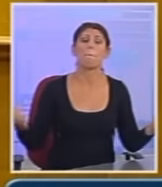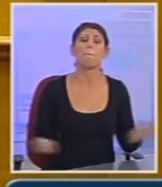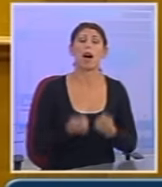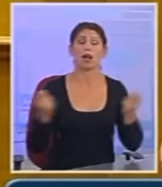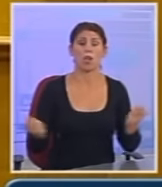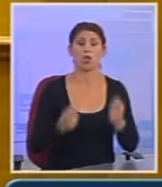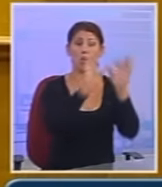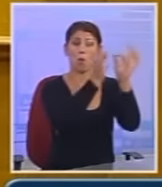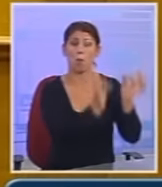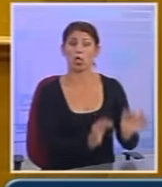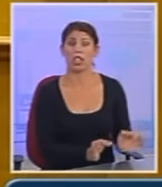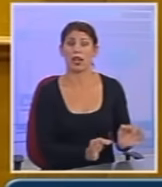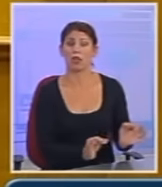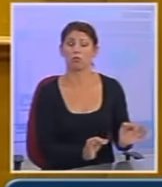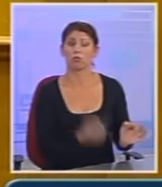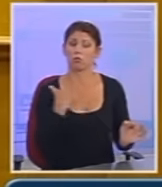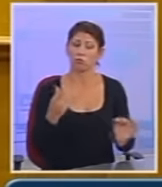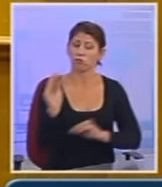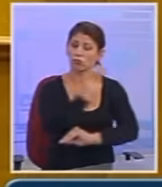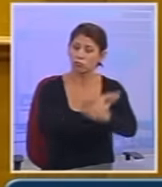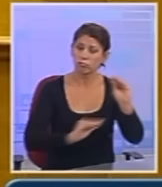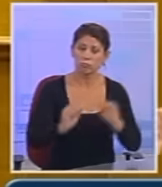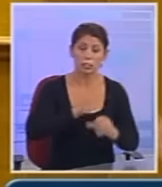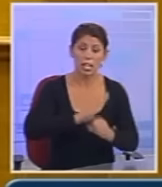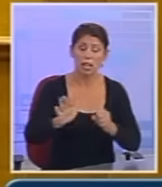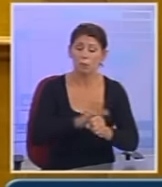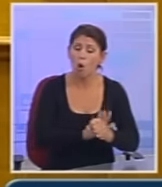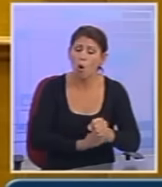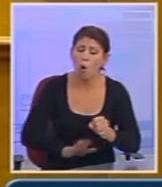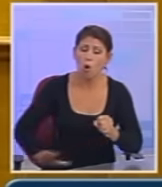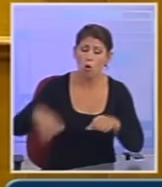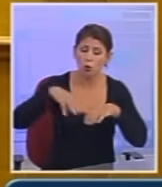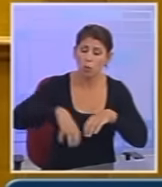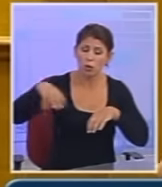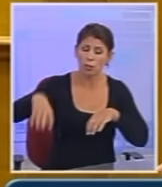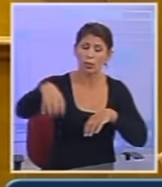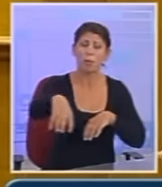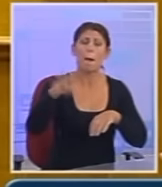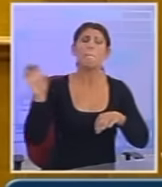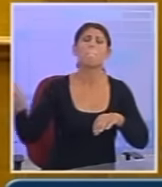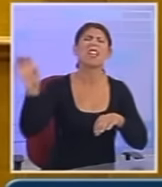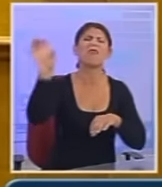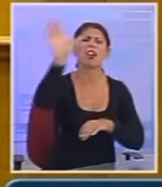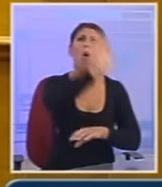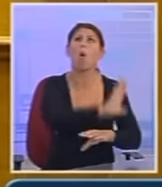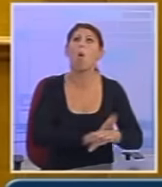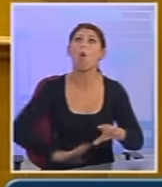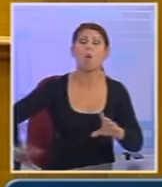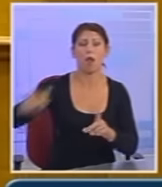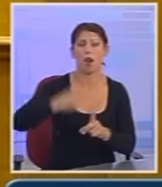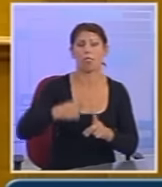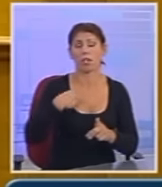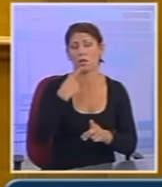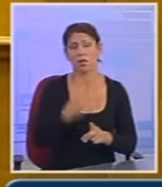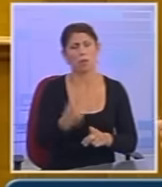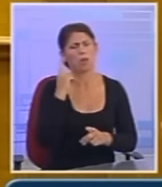μοντέλο ανασυγκρότησης που να καλύπτει όλους τους τομείς και όλες τις περιφέρειες. Και καταρχήν να μπω στα θέματα πάλι